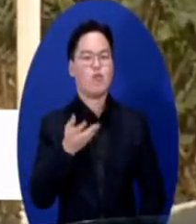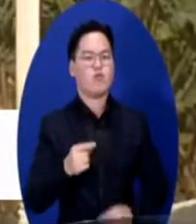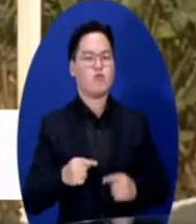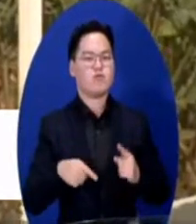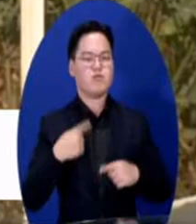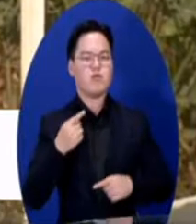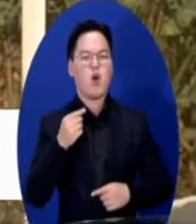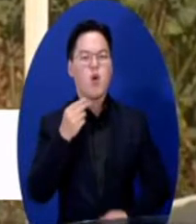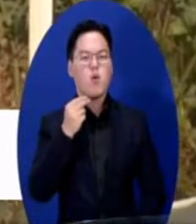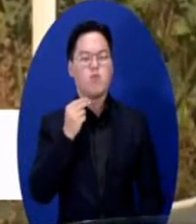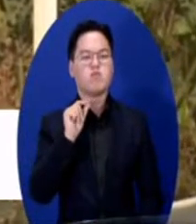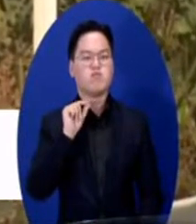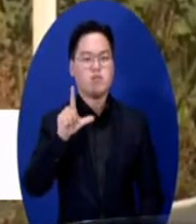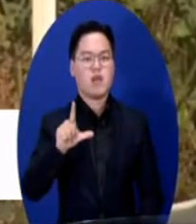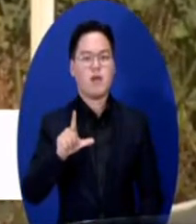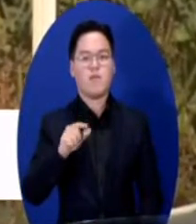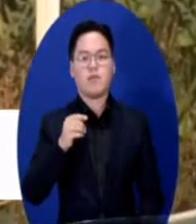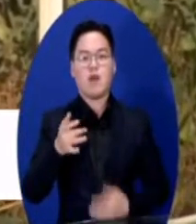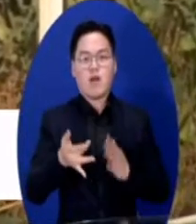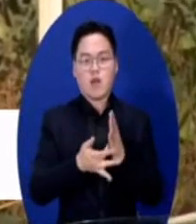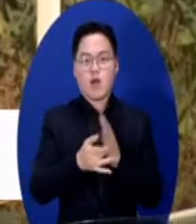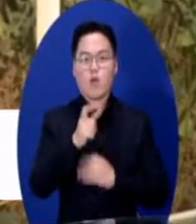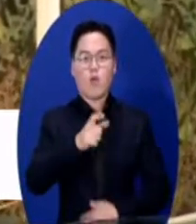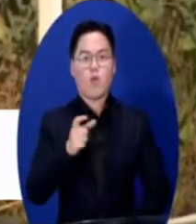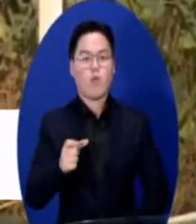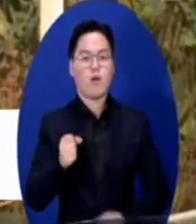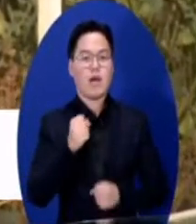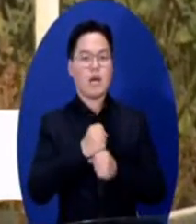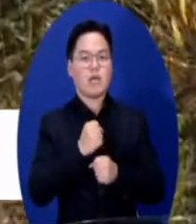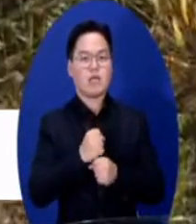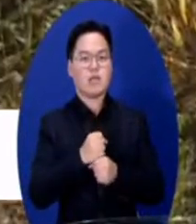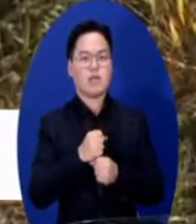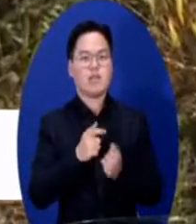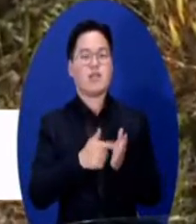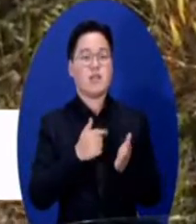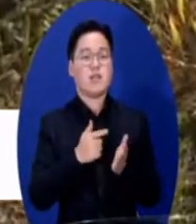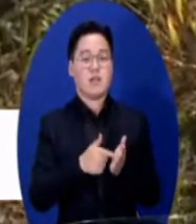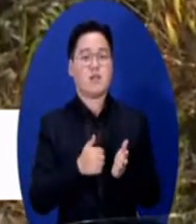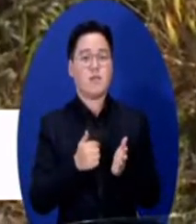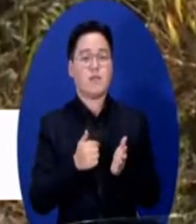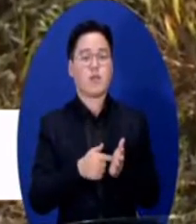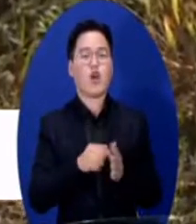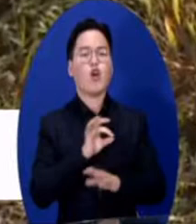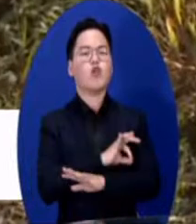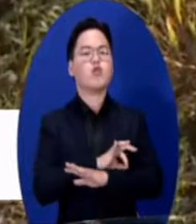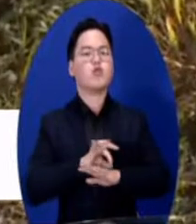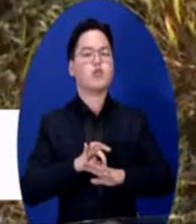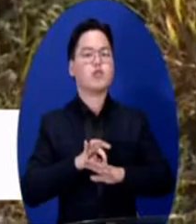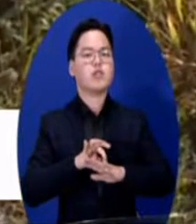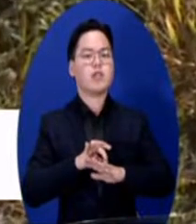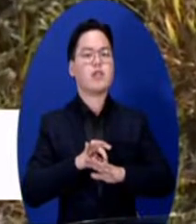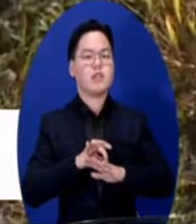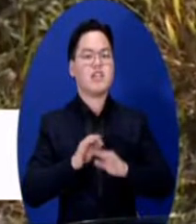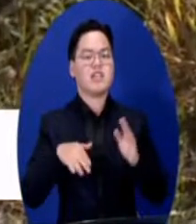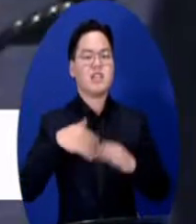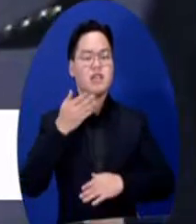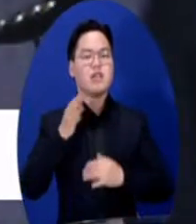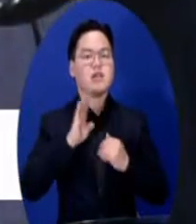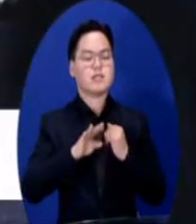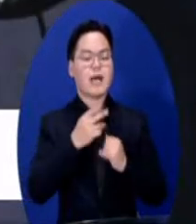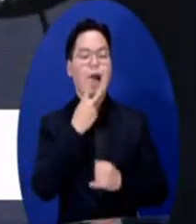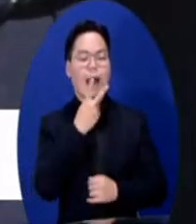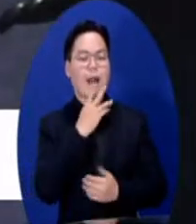учруулдаг. Мөн техник технологи ажил хүчний дутагдалтай байдгийг төсөл хэрэгжүүлэгчид хэлж байна. Гэвч төслийн үр дүн харагдаж байгаа гэж хэлж